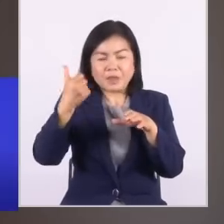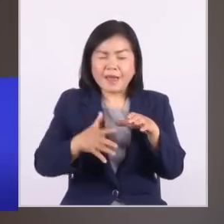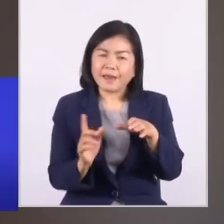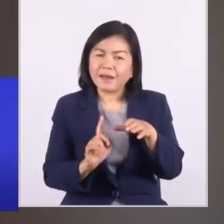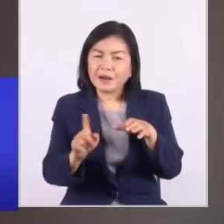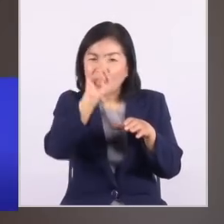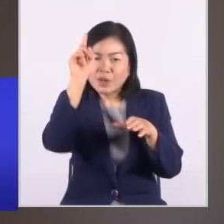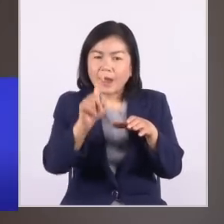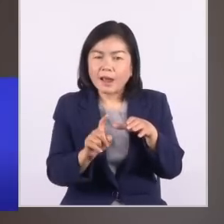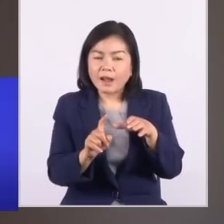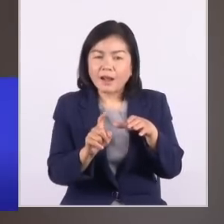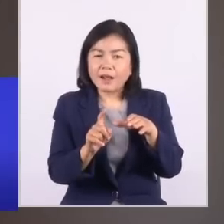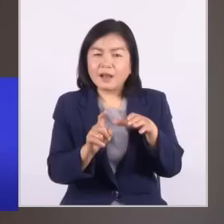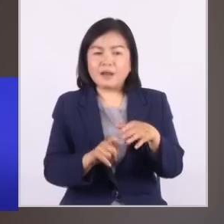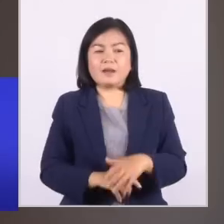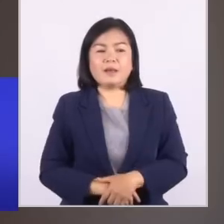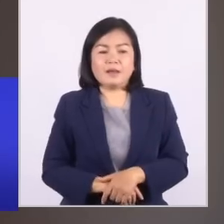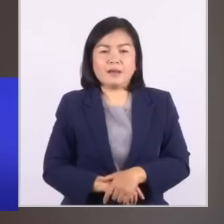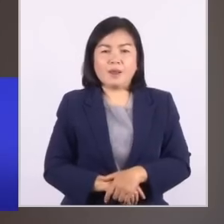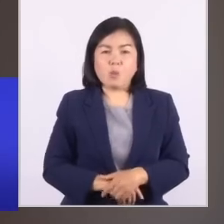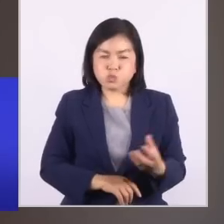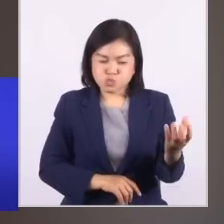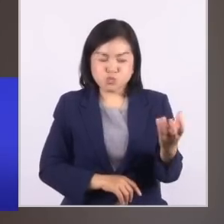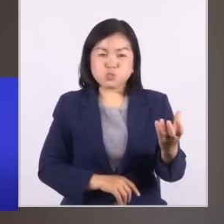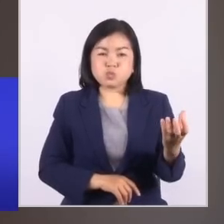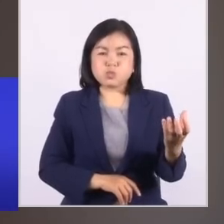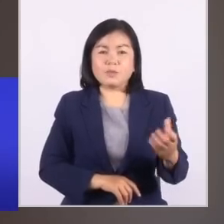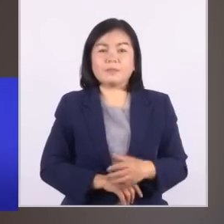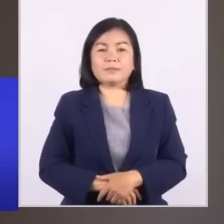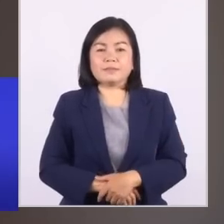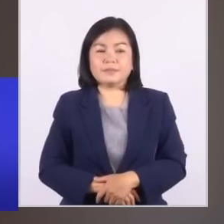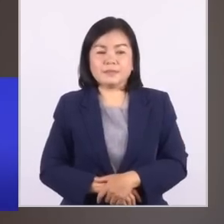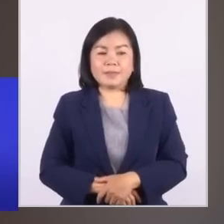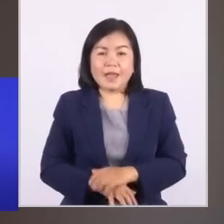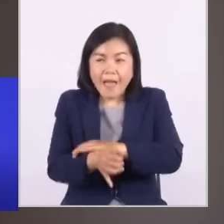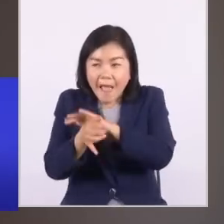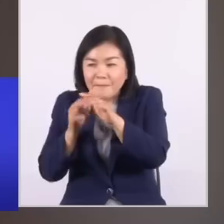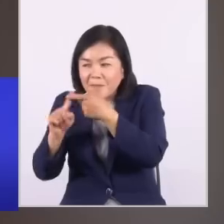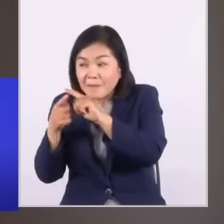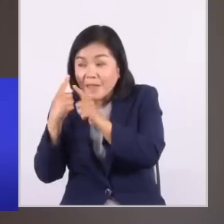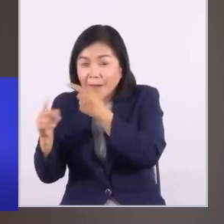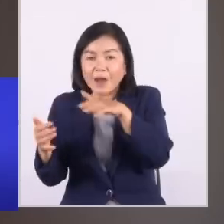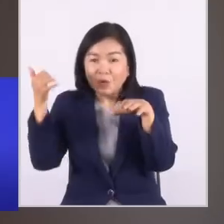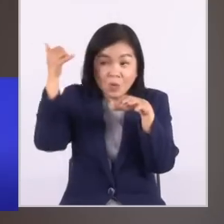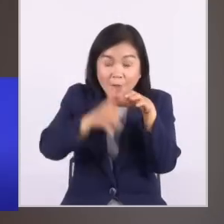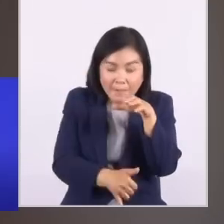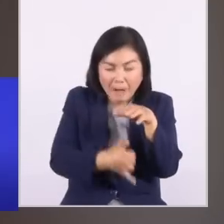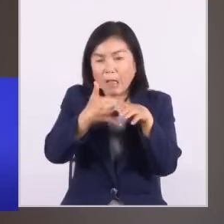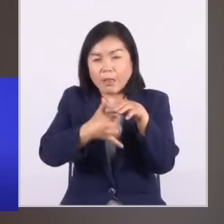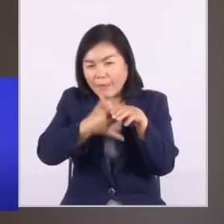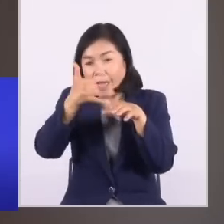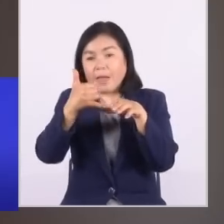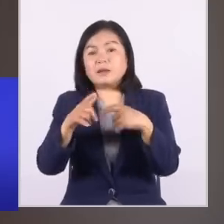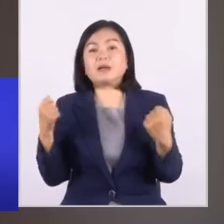เนื้อหนูอ่ะลูกไอ้เต้าจะมั่มด้วย ใช่ครับ เนี่ยเล่นซ่อนแอบกันออกไม่ได้คนที่เดินเสือใส่เ